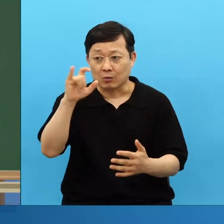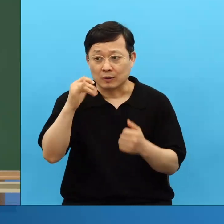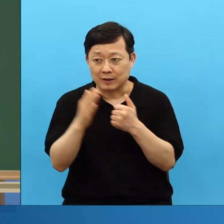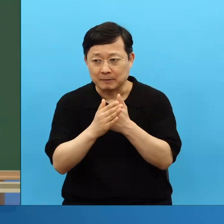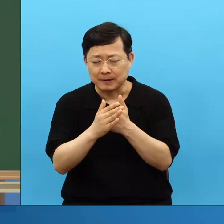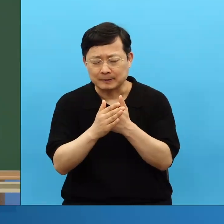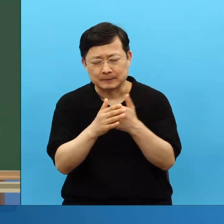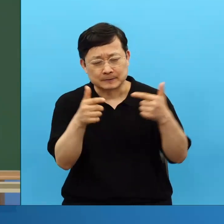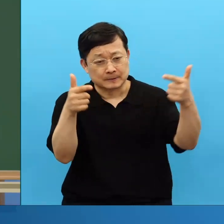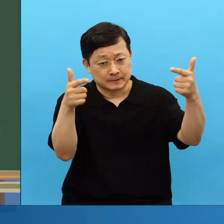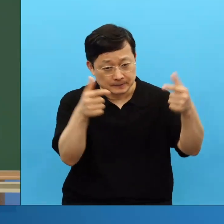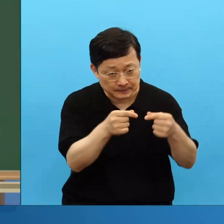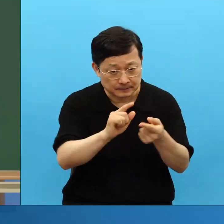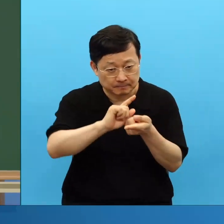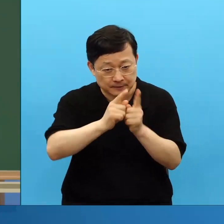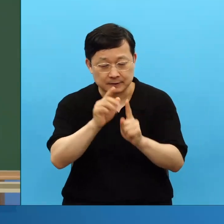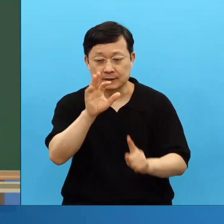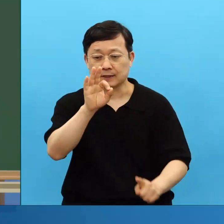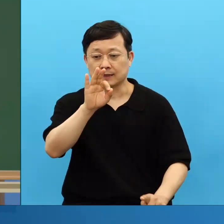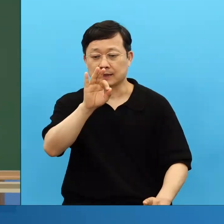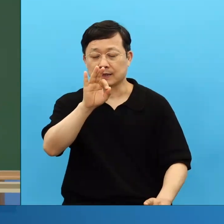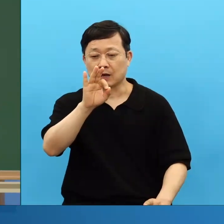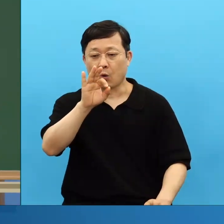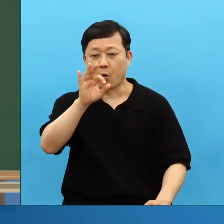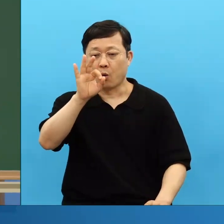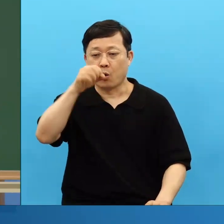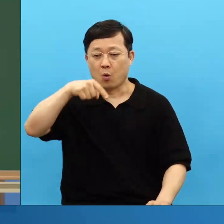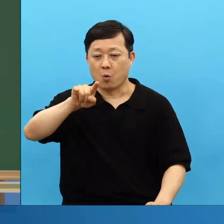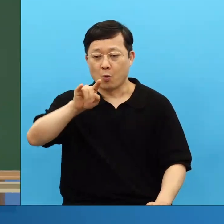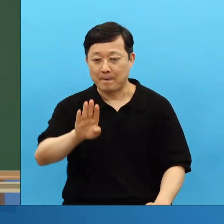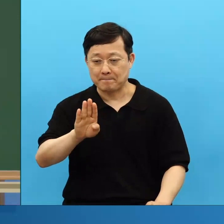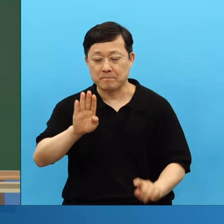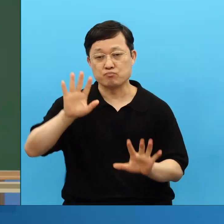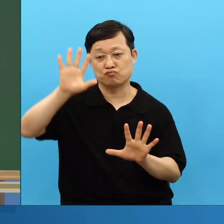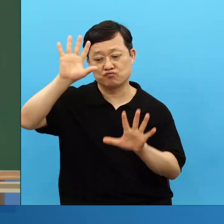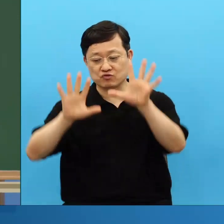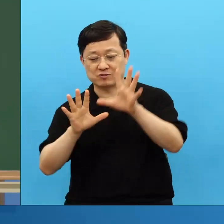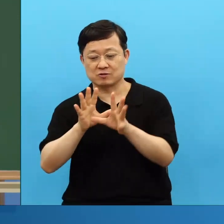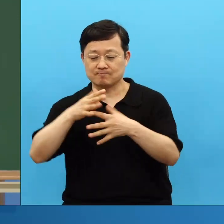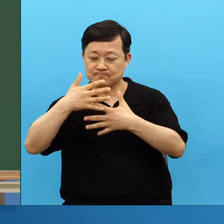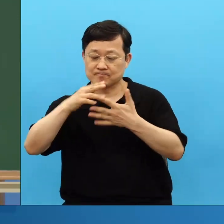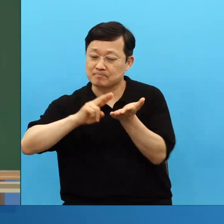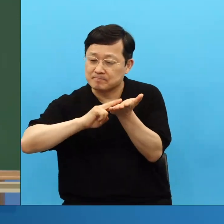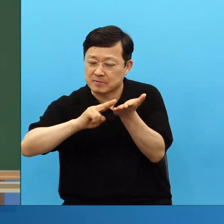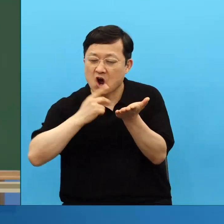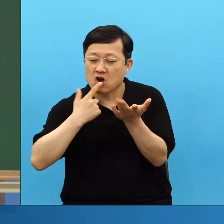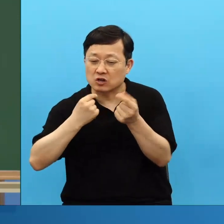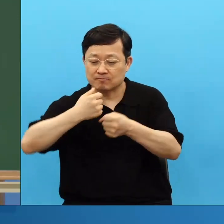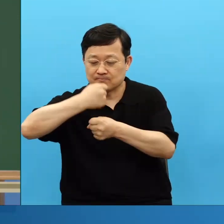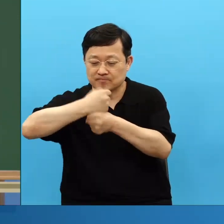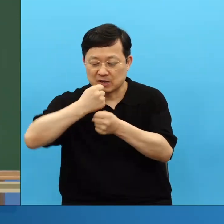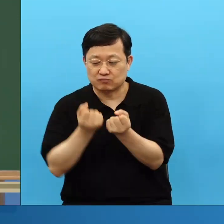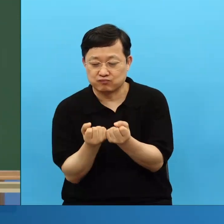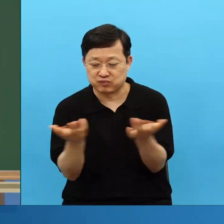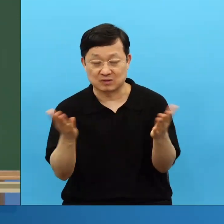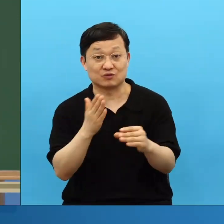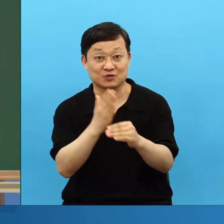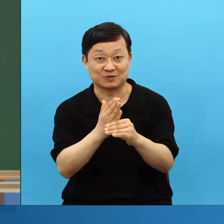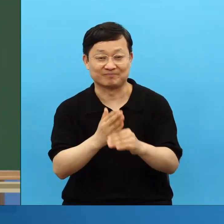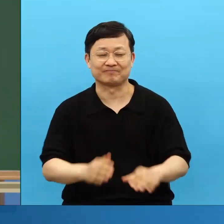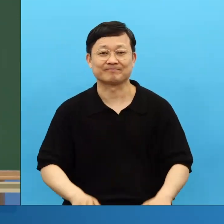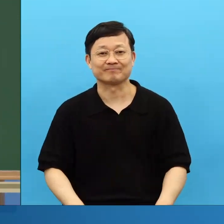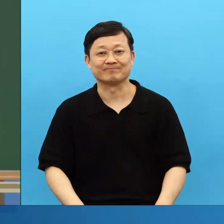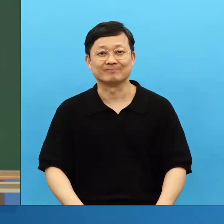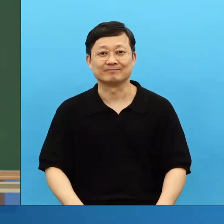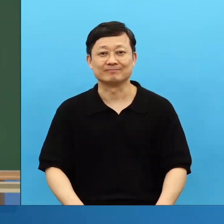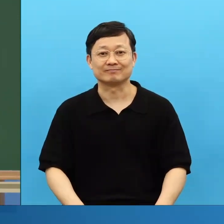뮤지컬 쪽으로 이제 해서 예방 영상을 우리 팀들이 이제 만들고 있습니다. 그래서 여기 실제 이야기,